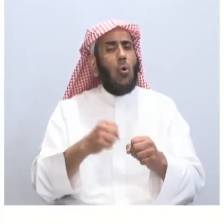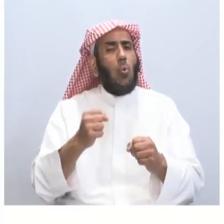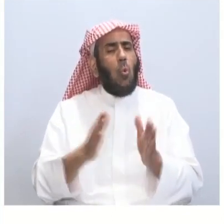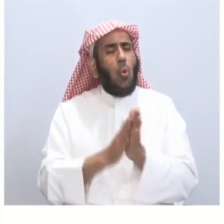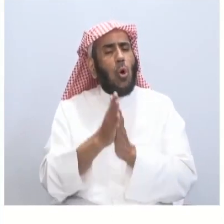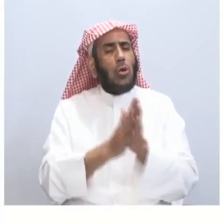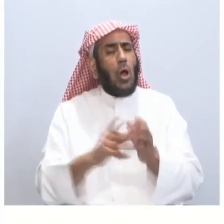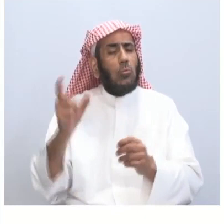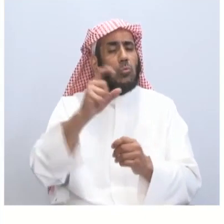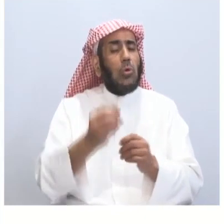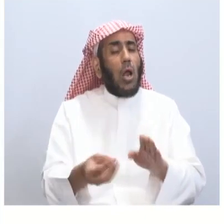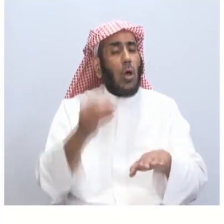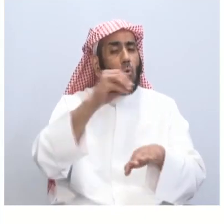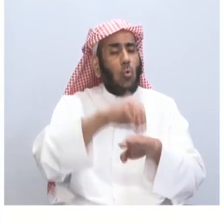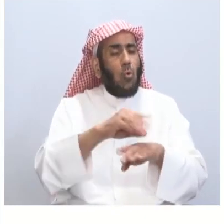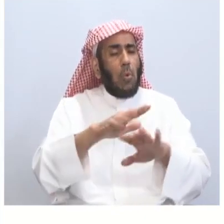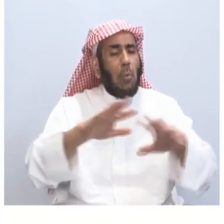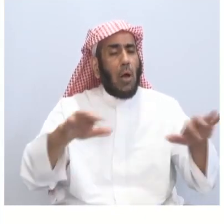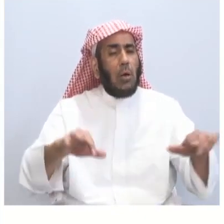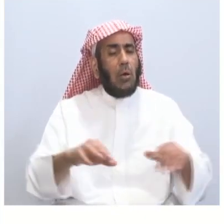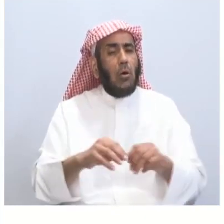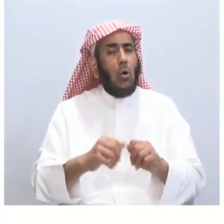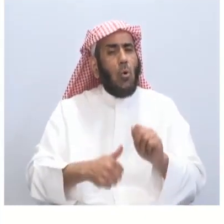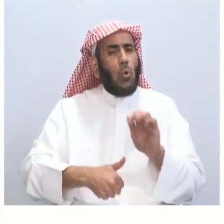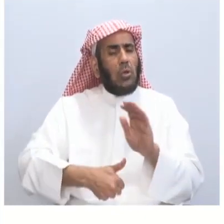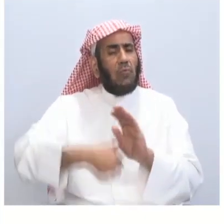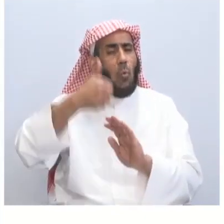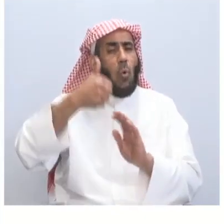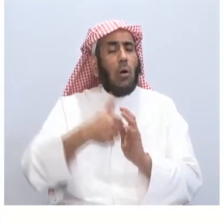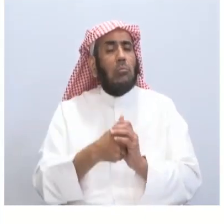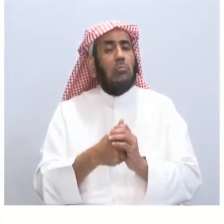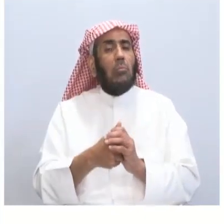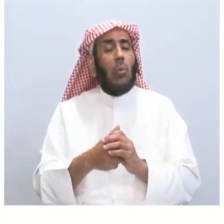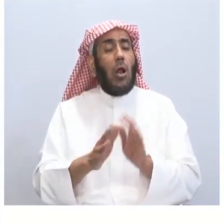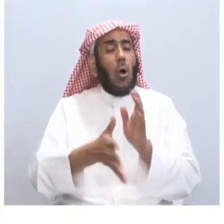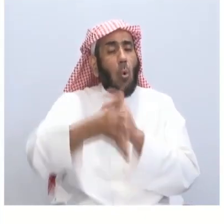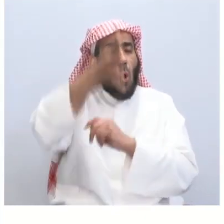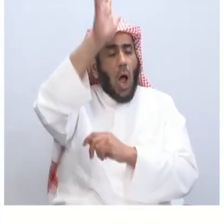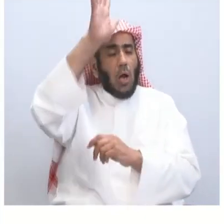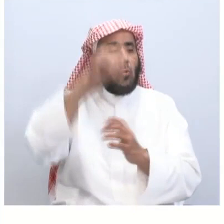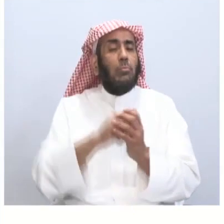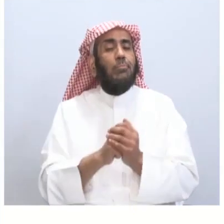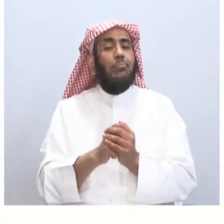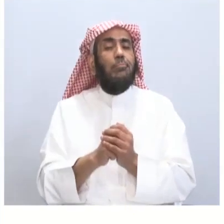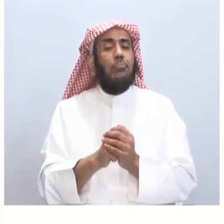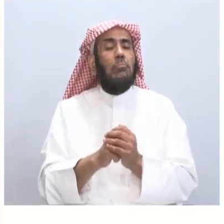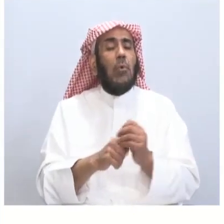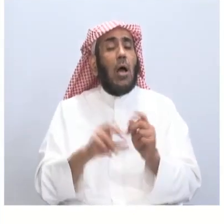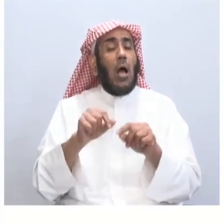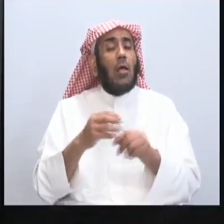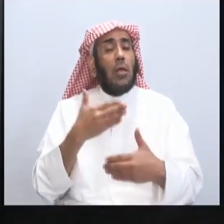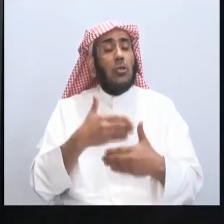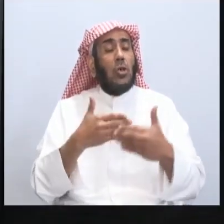المسلمين على ركوب البحر وتفوقوا على الروم وتفوقوا على الروم هذا